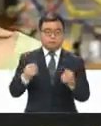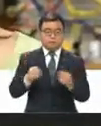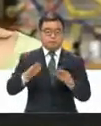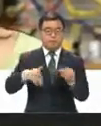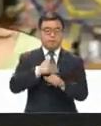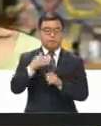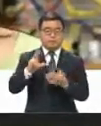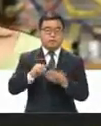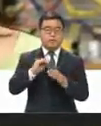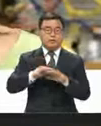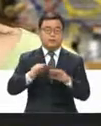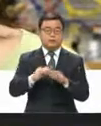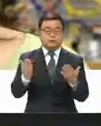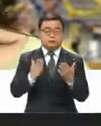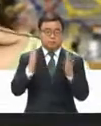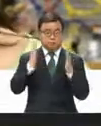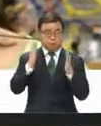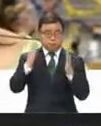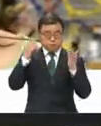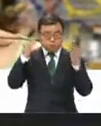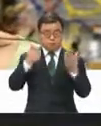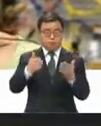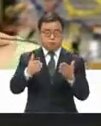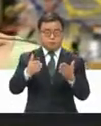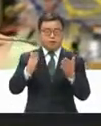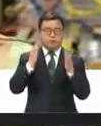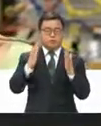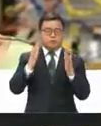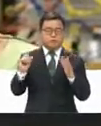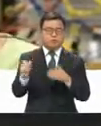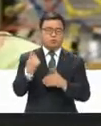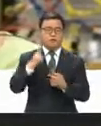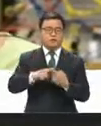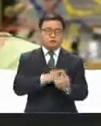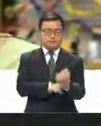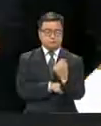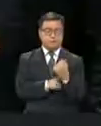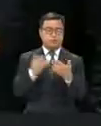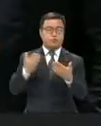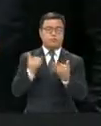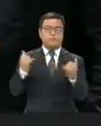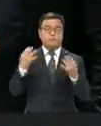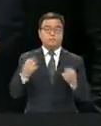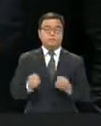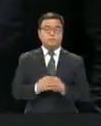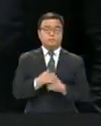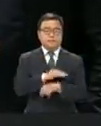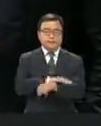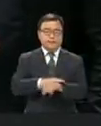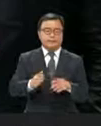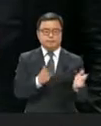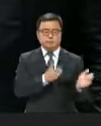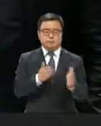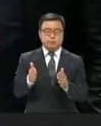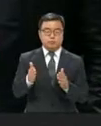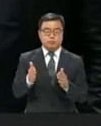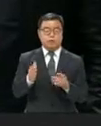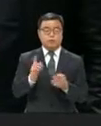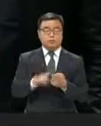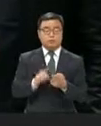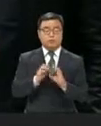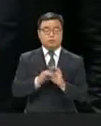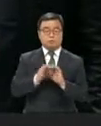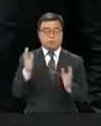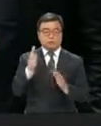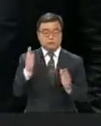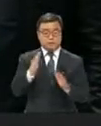an academic focus and academic rigor to solving these real world problems. 잘 차려진 밥상은 학생들의 창업